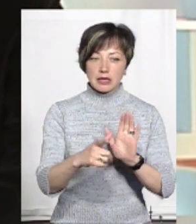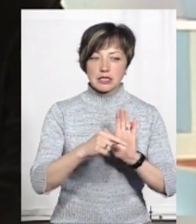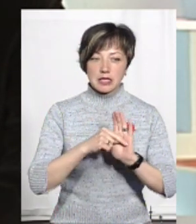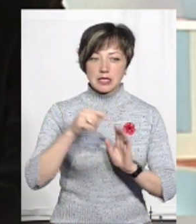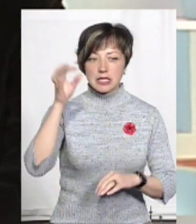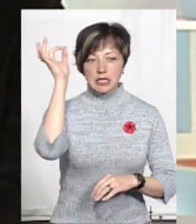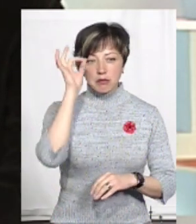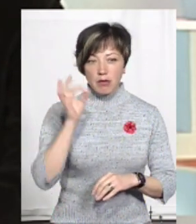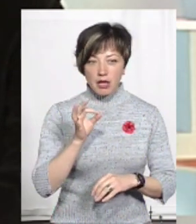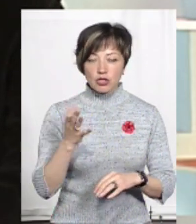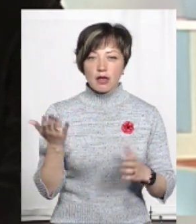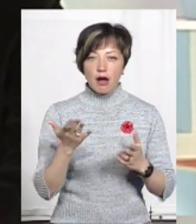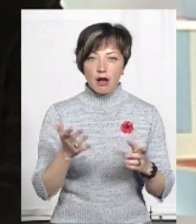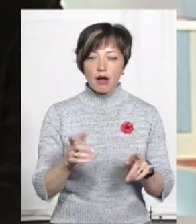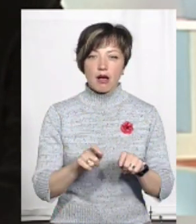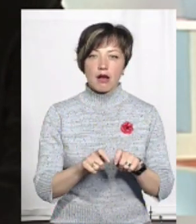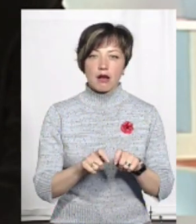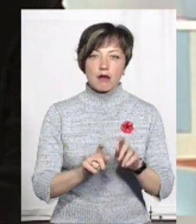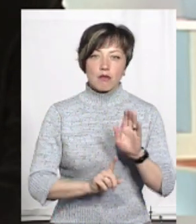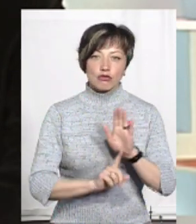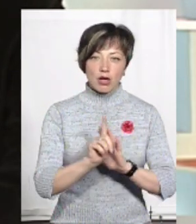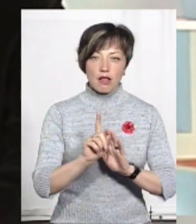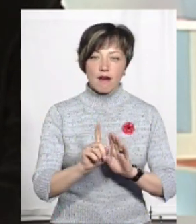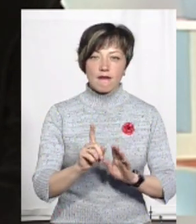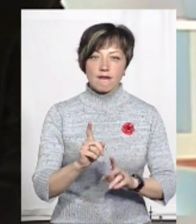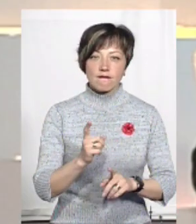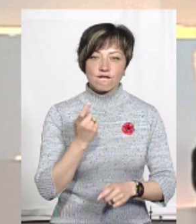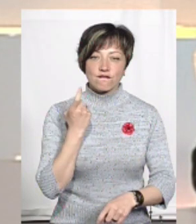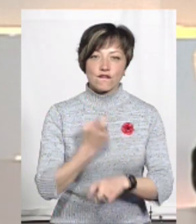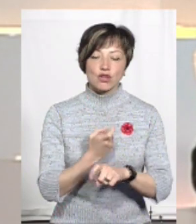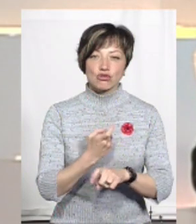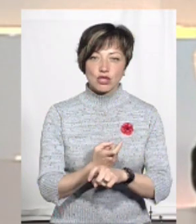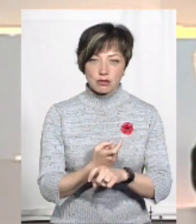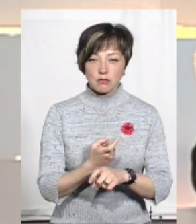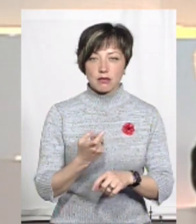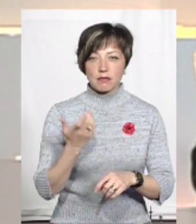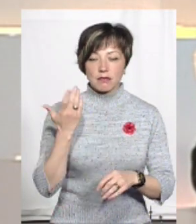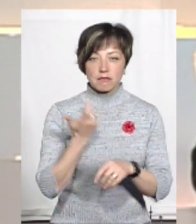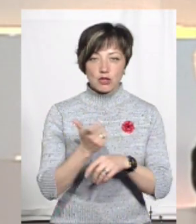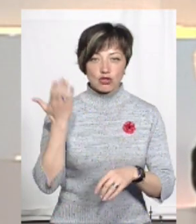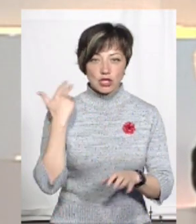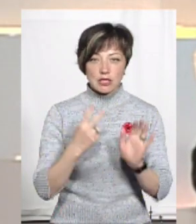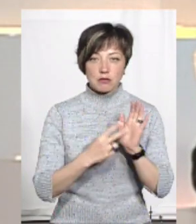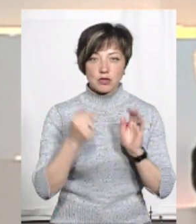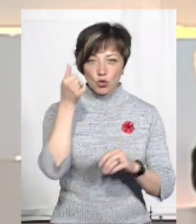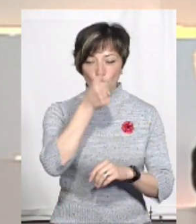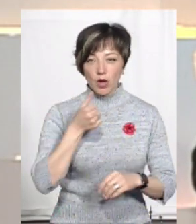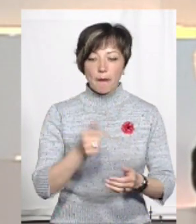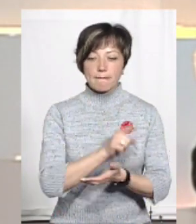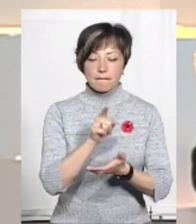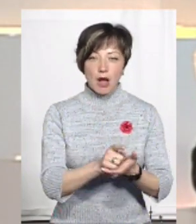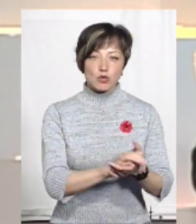Німеччиною, яка розв'язала фашизм свого часу, це було більше 70 років тому. Тому ми маємо зараз